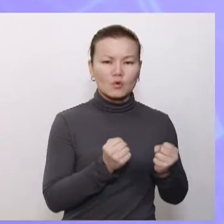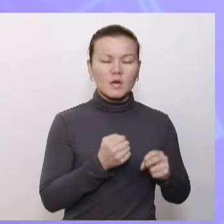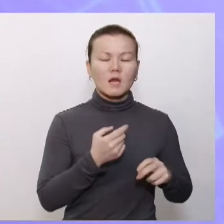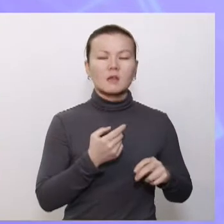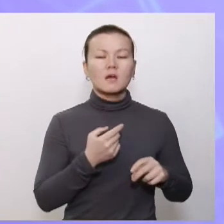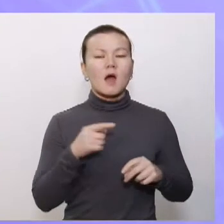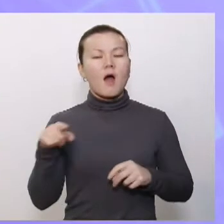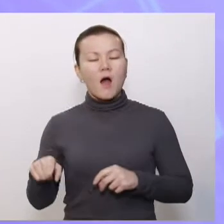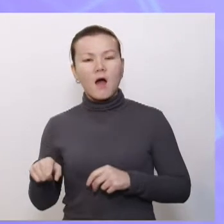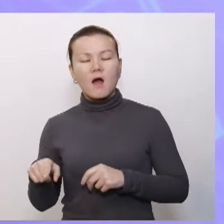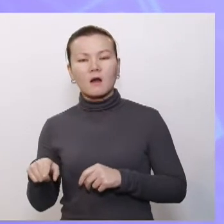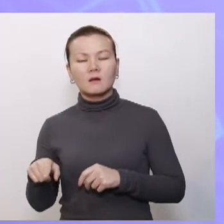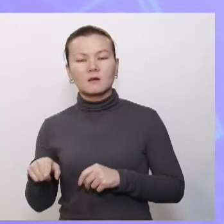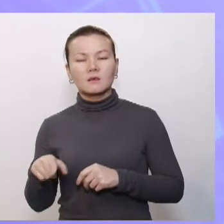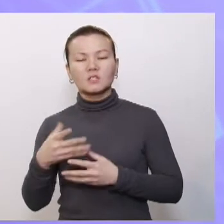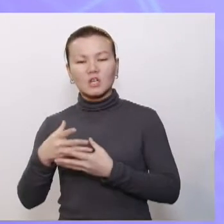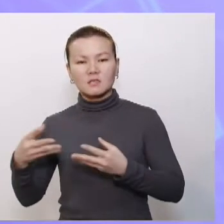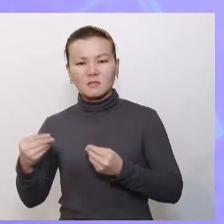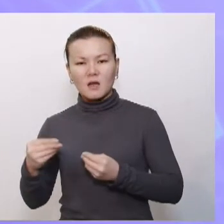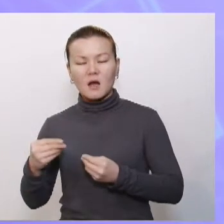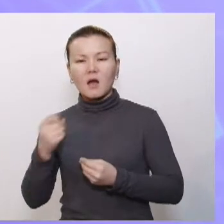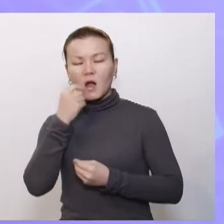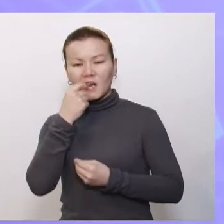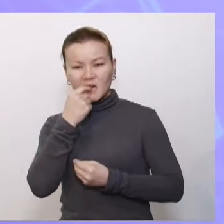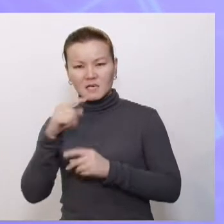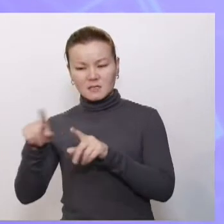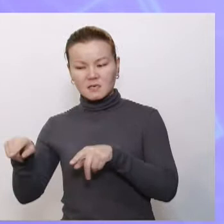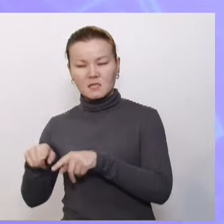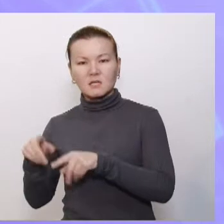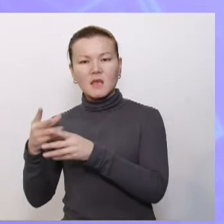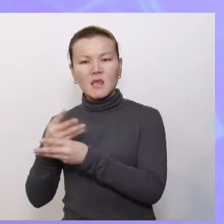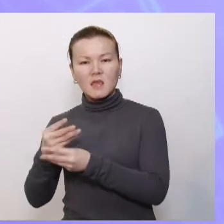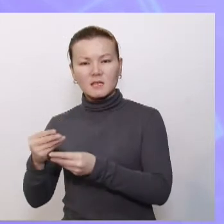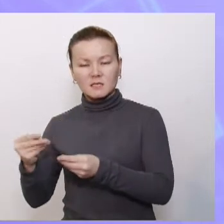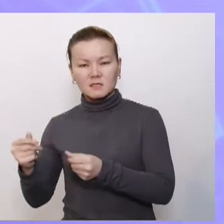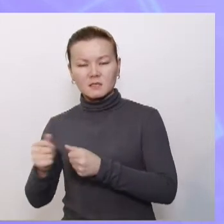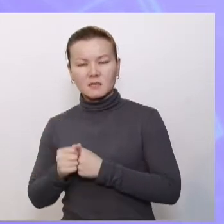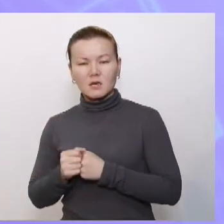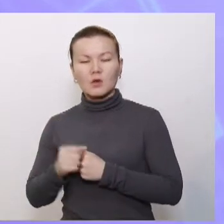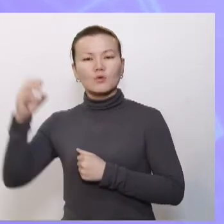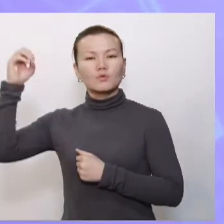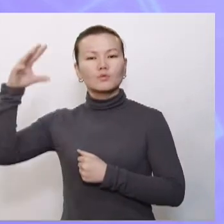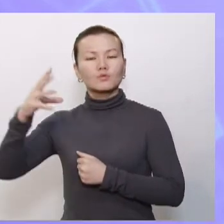Жазында муздар эрит. Күн жылуу болот.